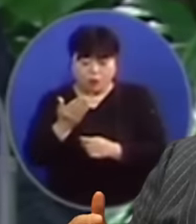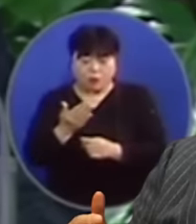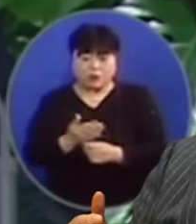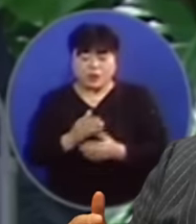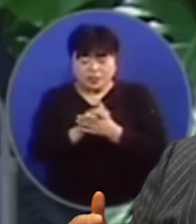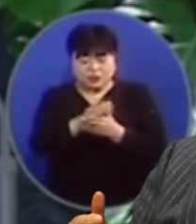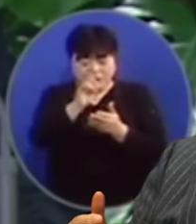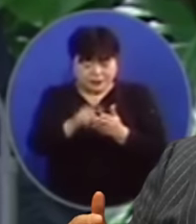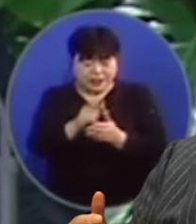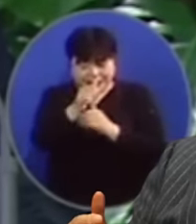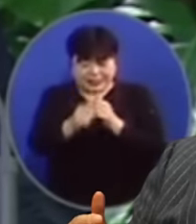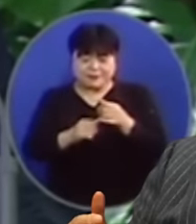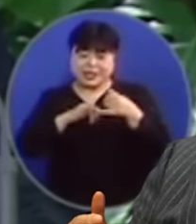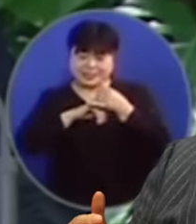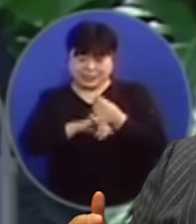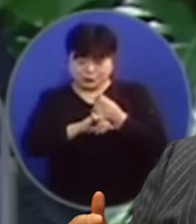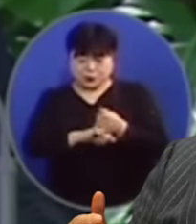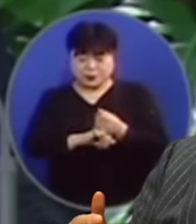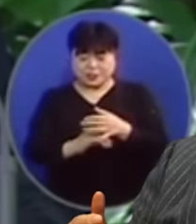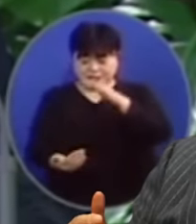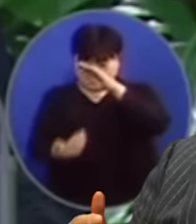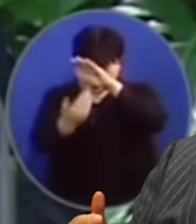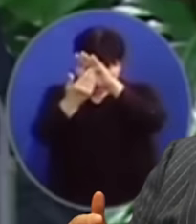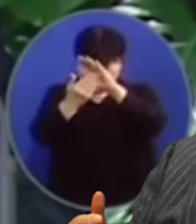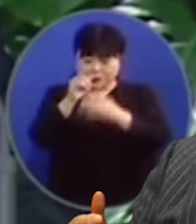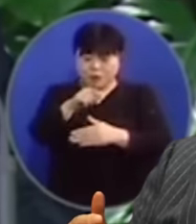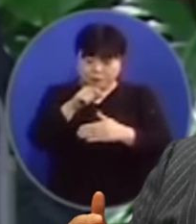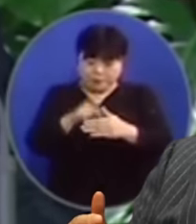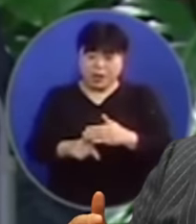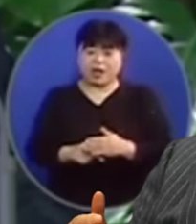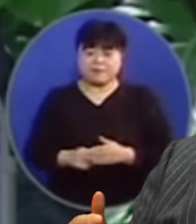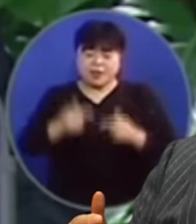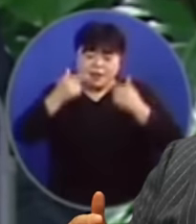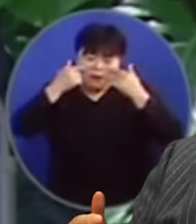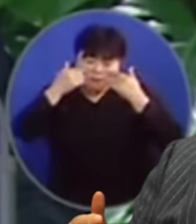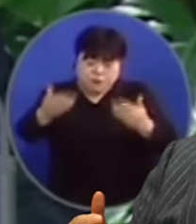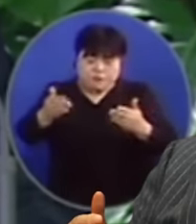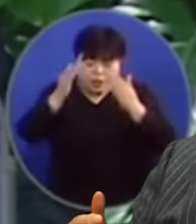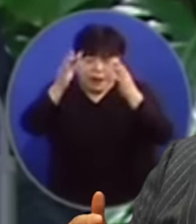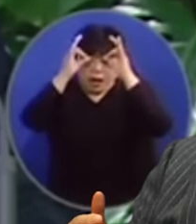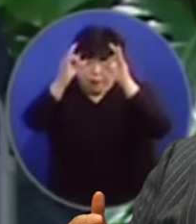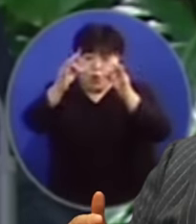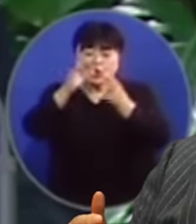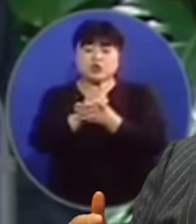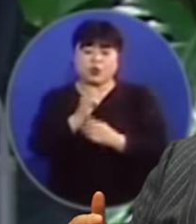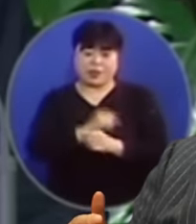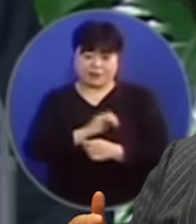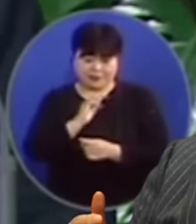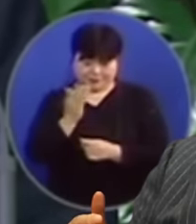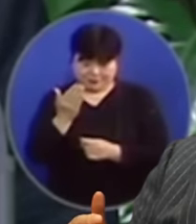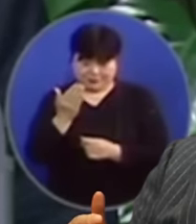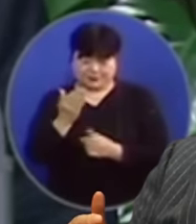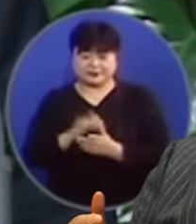우리가 기도할 때 하나님의 약속이 이루어진 것을 마음속에 분명히 바라보고 기도해야 되는 것입니다.